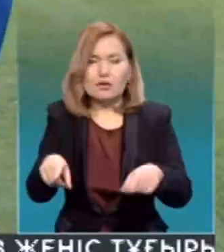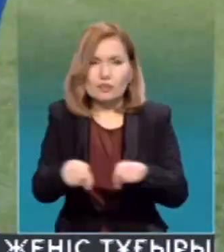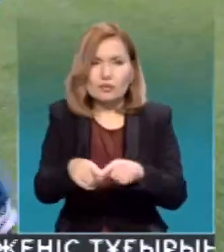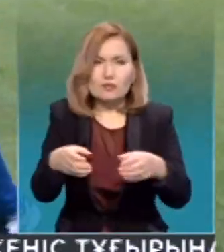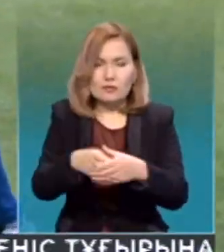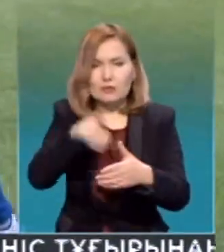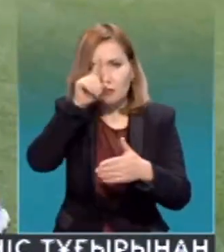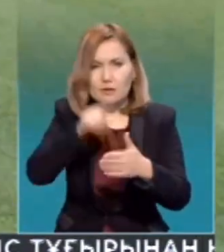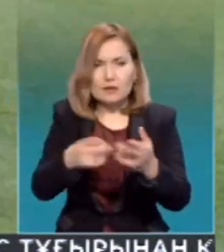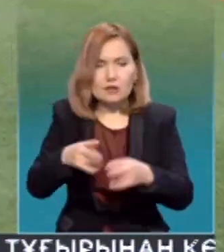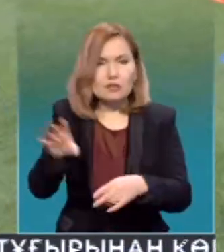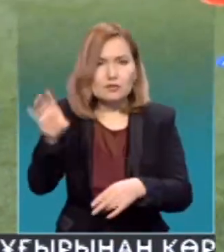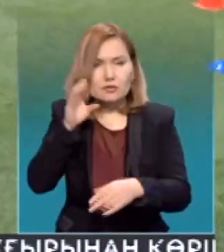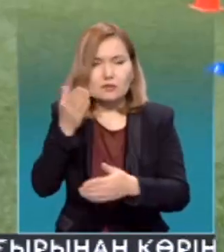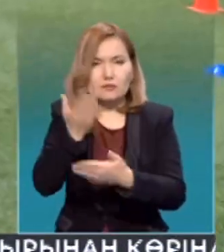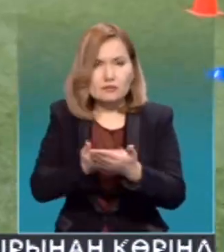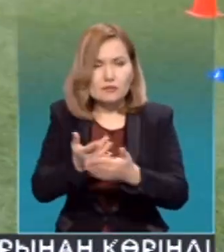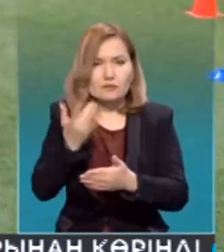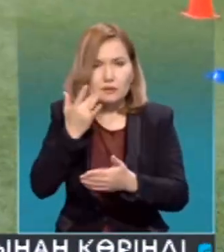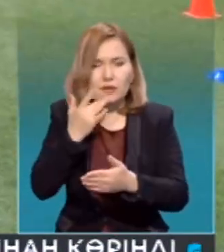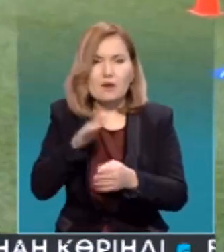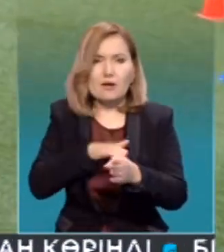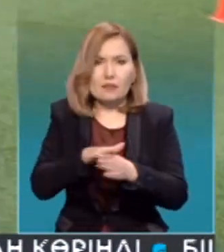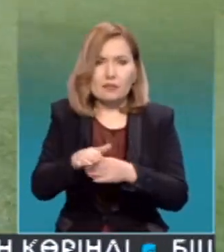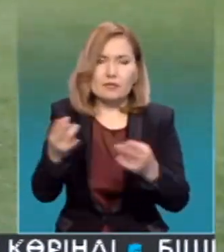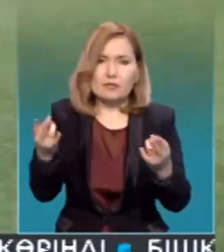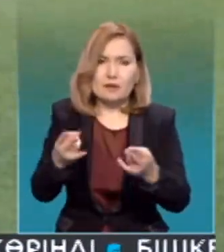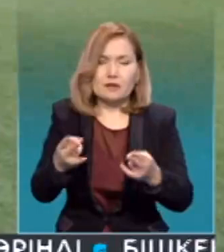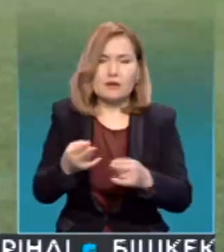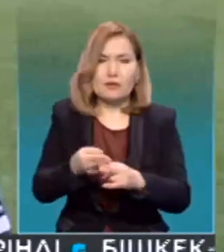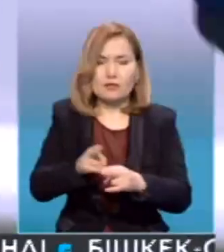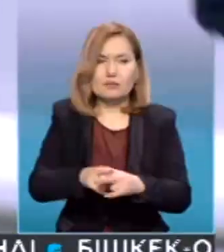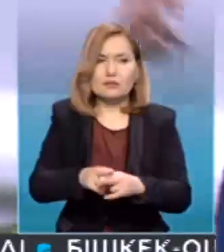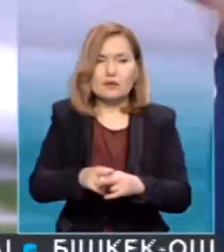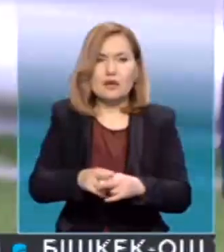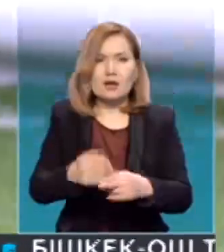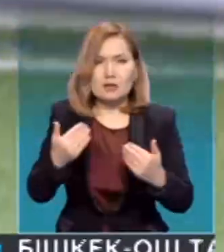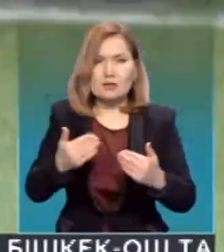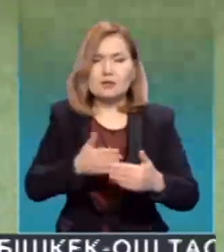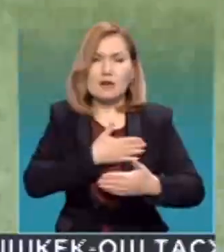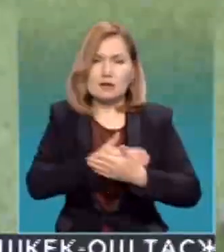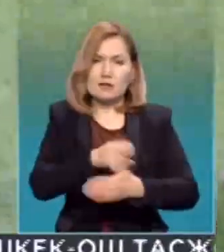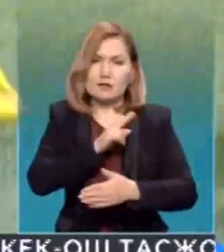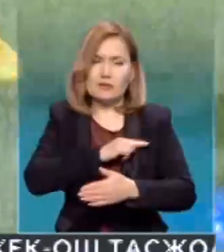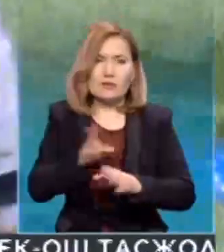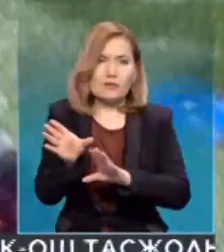сторону, назад, вперед. Готов? Поехали.